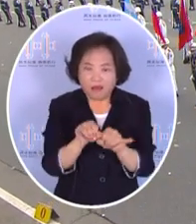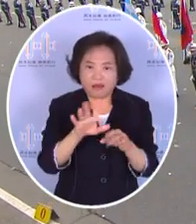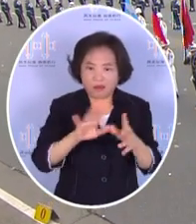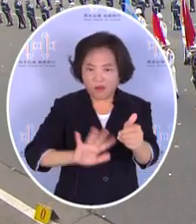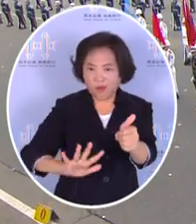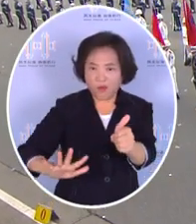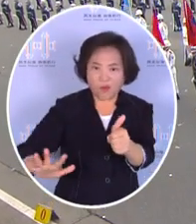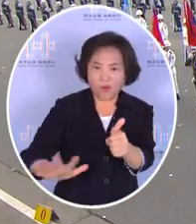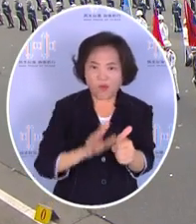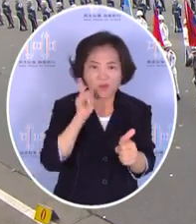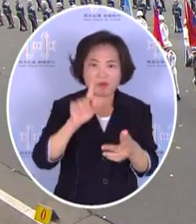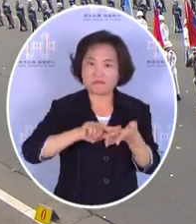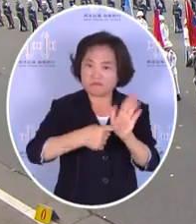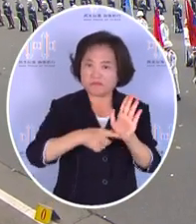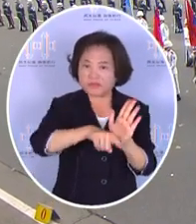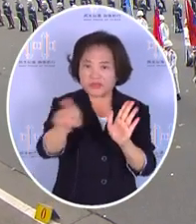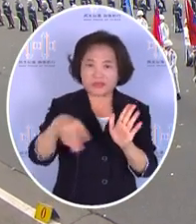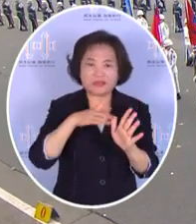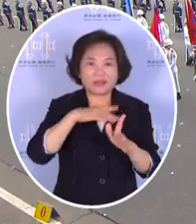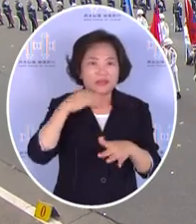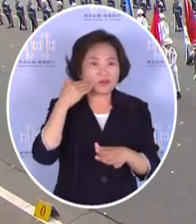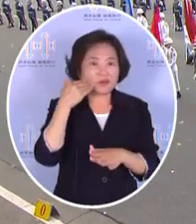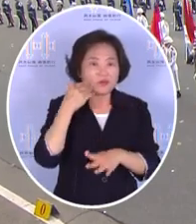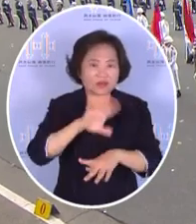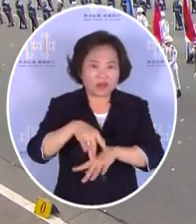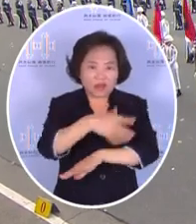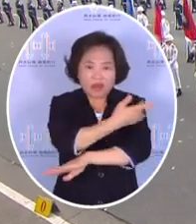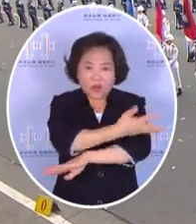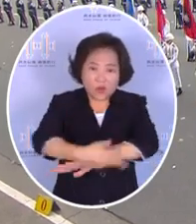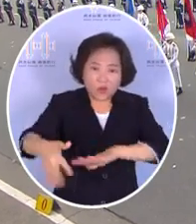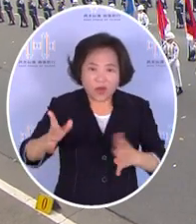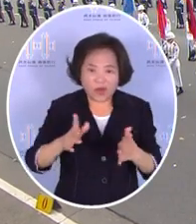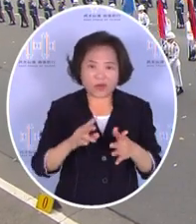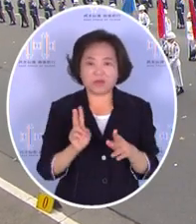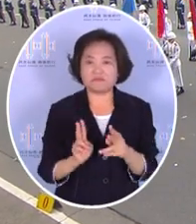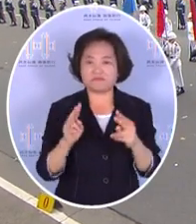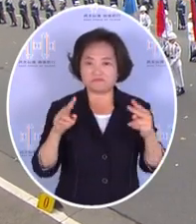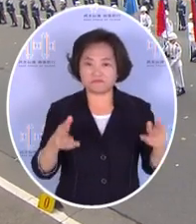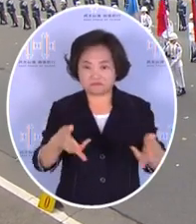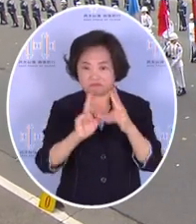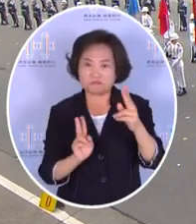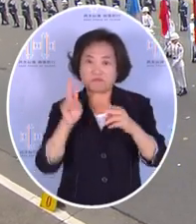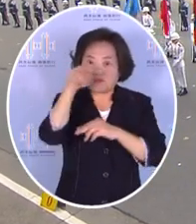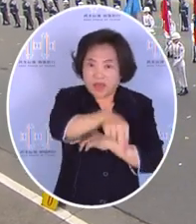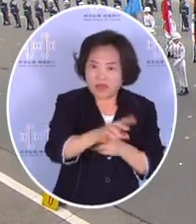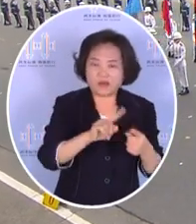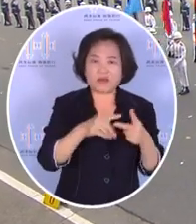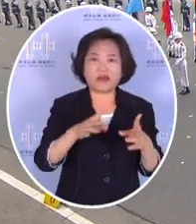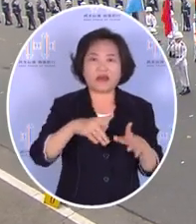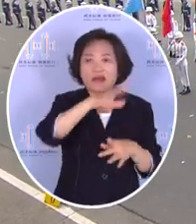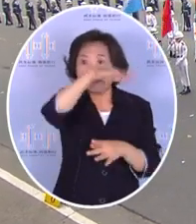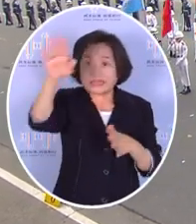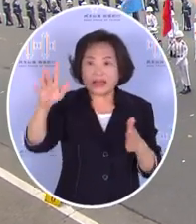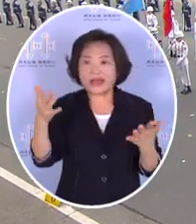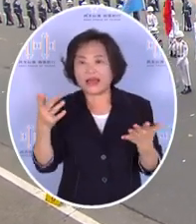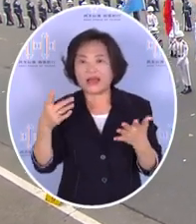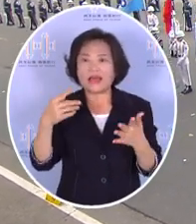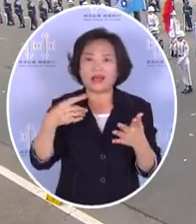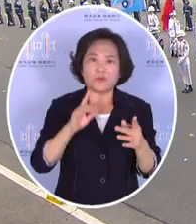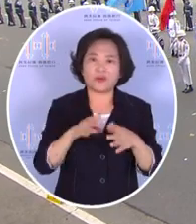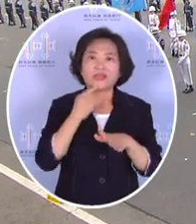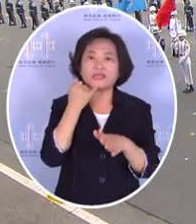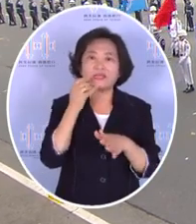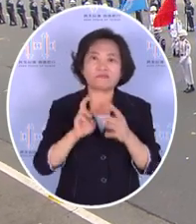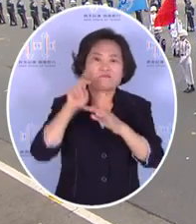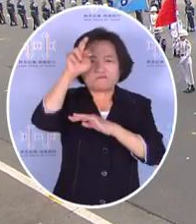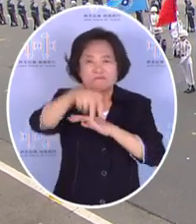袍，展现出逢山开路、遇水架桥的气魄。在海军水下作业大队，